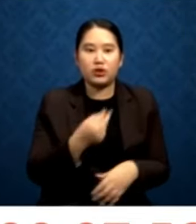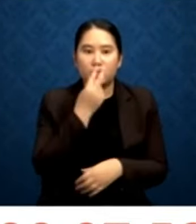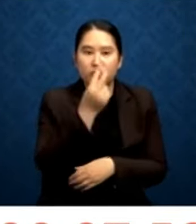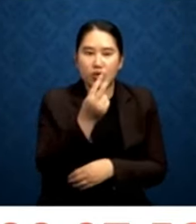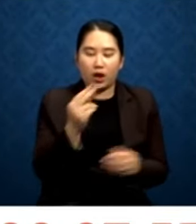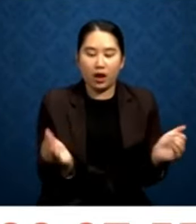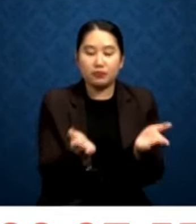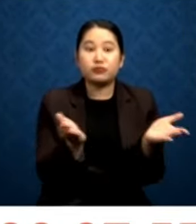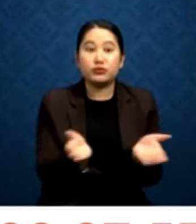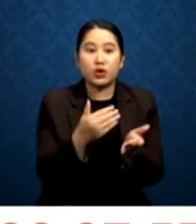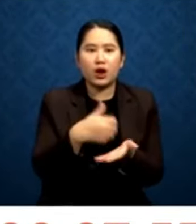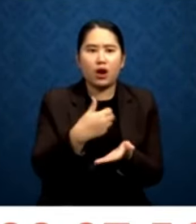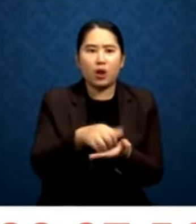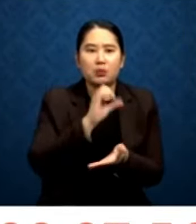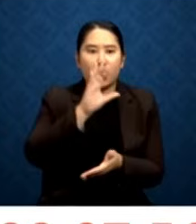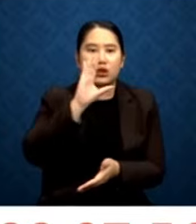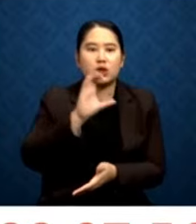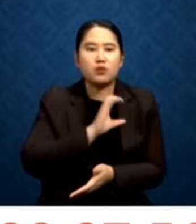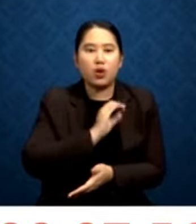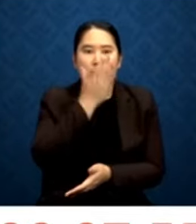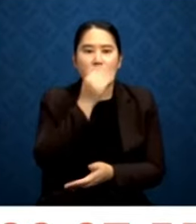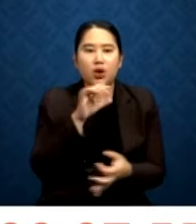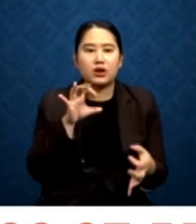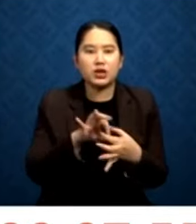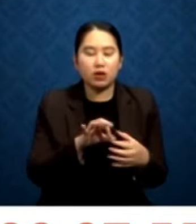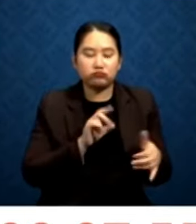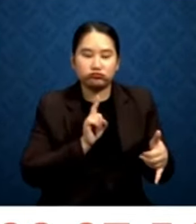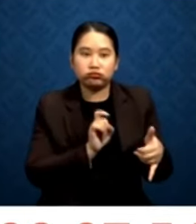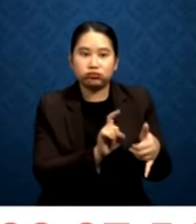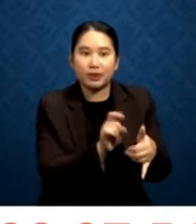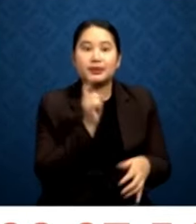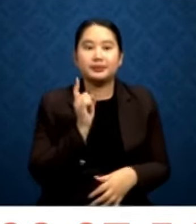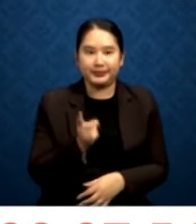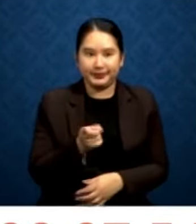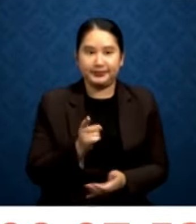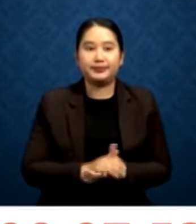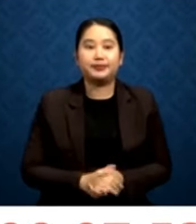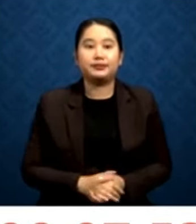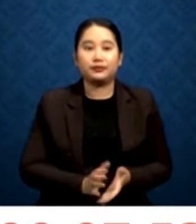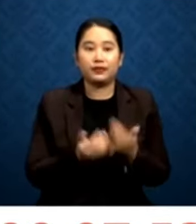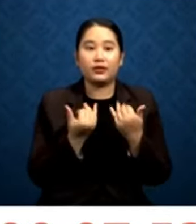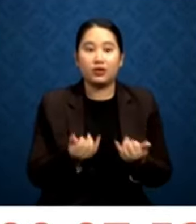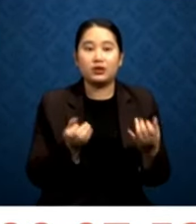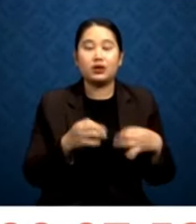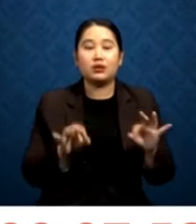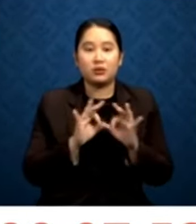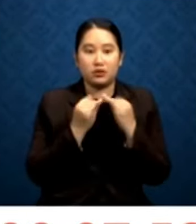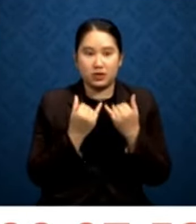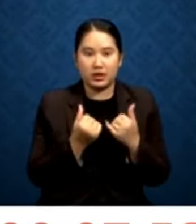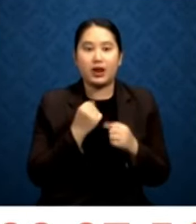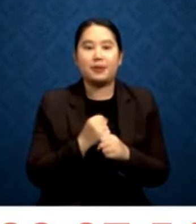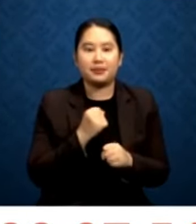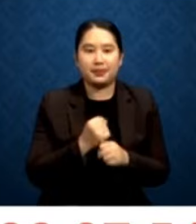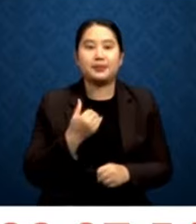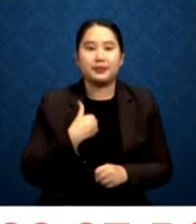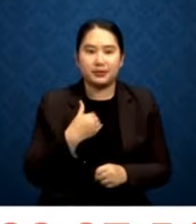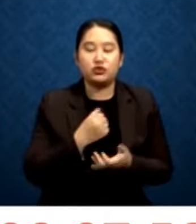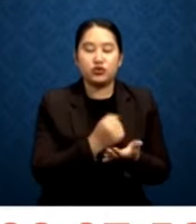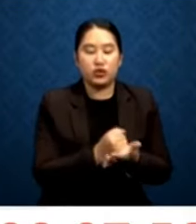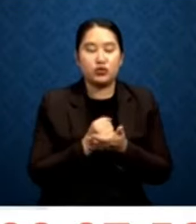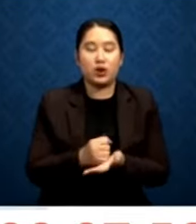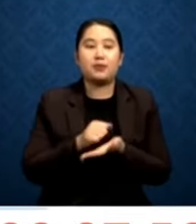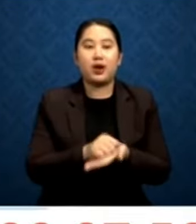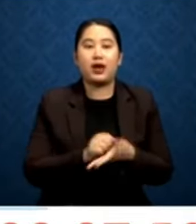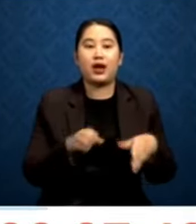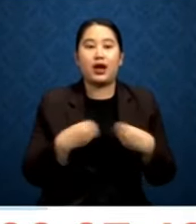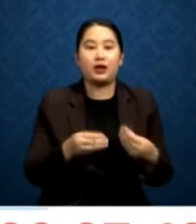สบสนุนข้อมูลเพื่อเรงระดม ให้มีการเสิบสนขที่จริโดยเร็วอัี้กคือสิงที่เราทำเพื่ออำนคววิทรัมใหกป